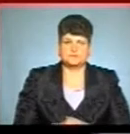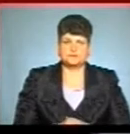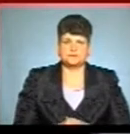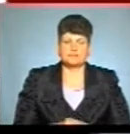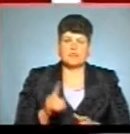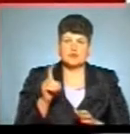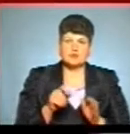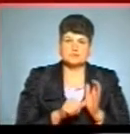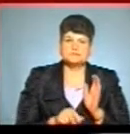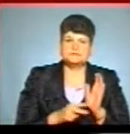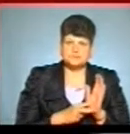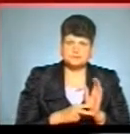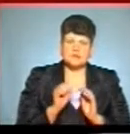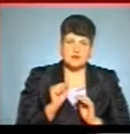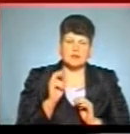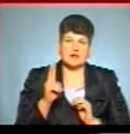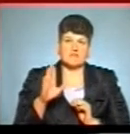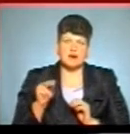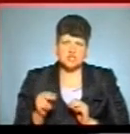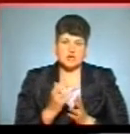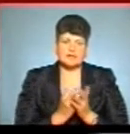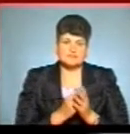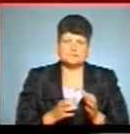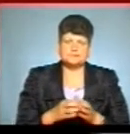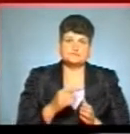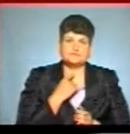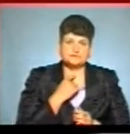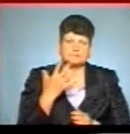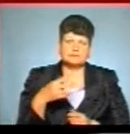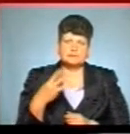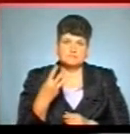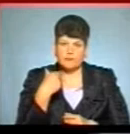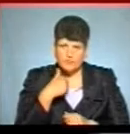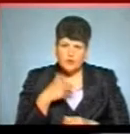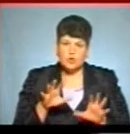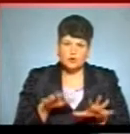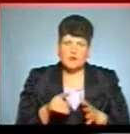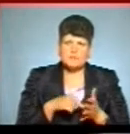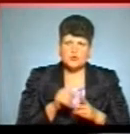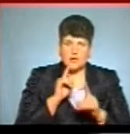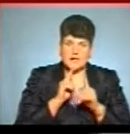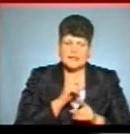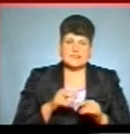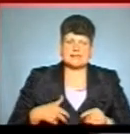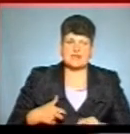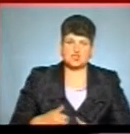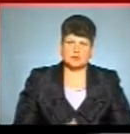167-й виборчий округ. Алла Квач, кандидат від партії «Голос». 53 роки, голова міської ради Заліщиків.